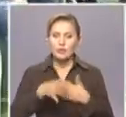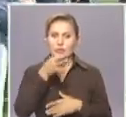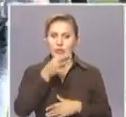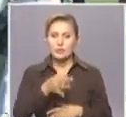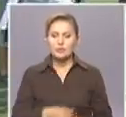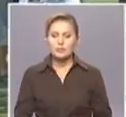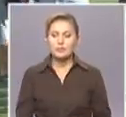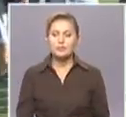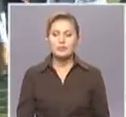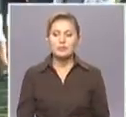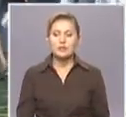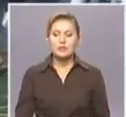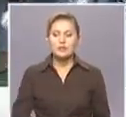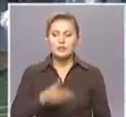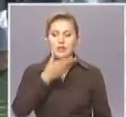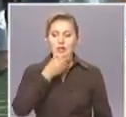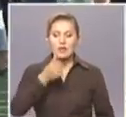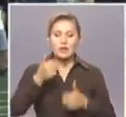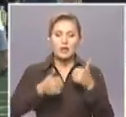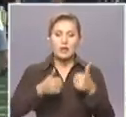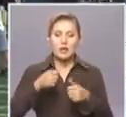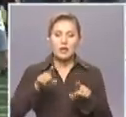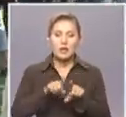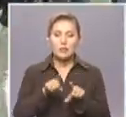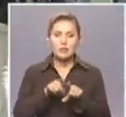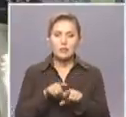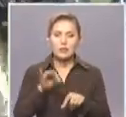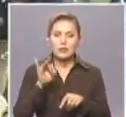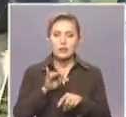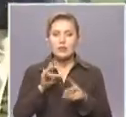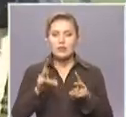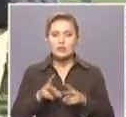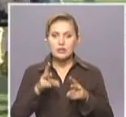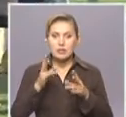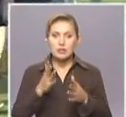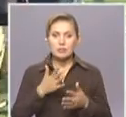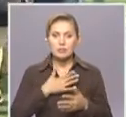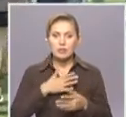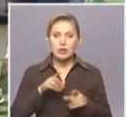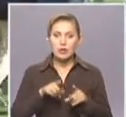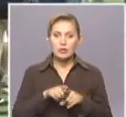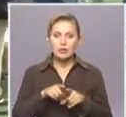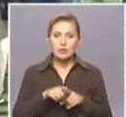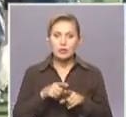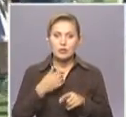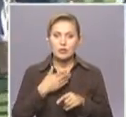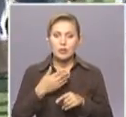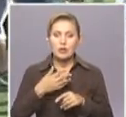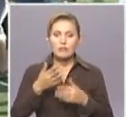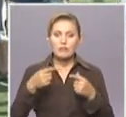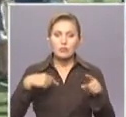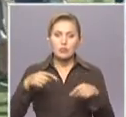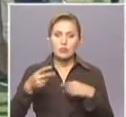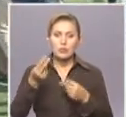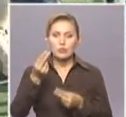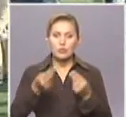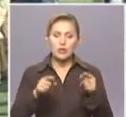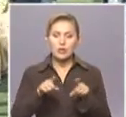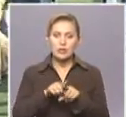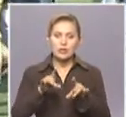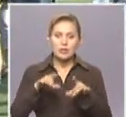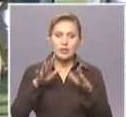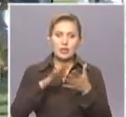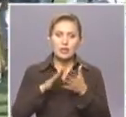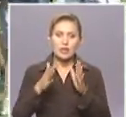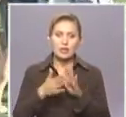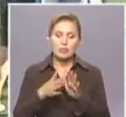сайысына қатысатын әрбір қыз менің ойымша нәзік болып келеді. Солардың бірі мен, себебі мен үшін футбол ойнау бұл өте күтпеген